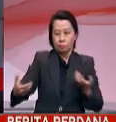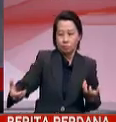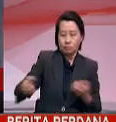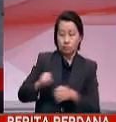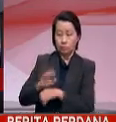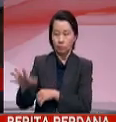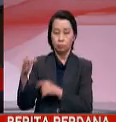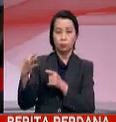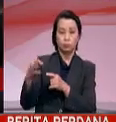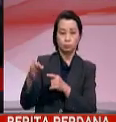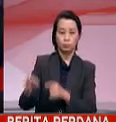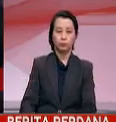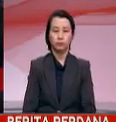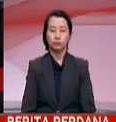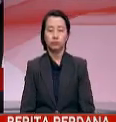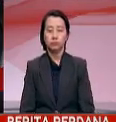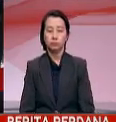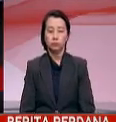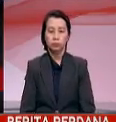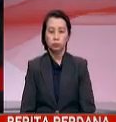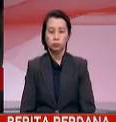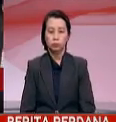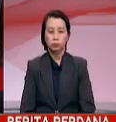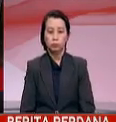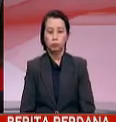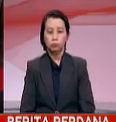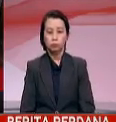jangkitan COVID-19.